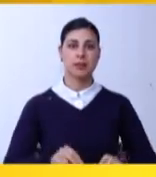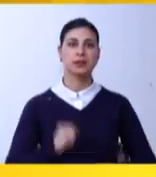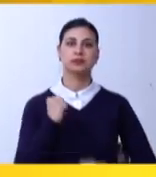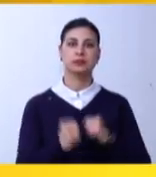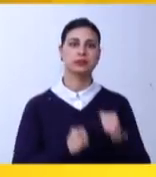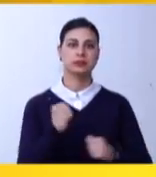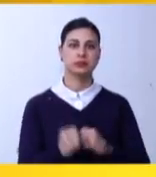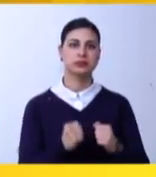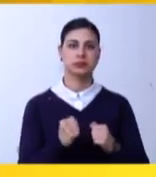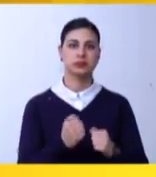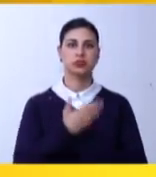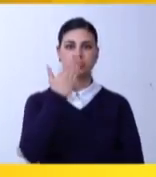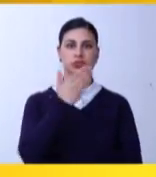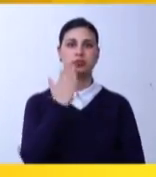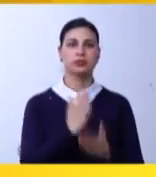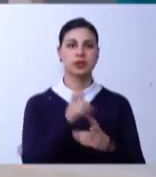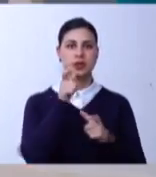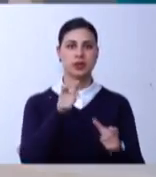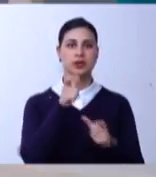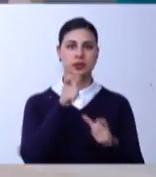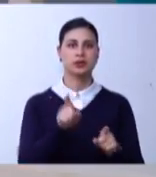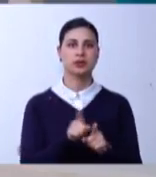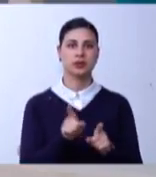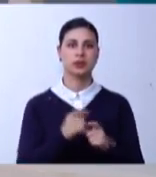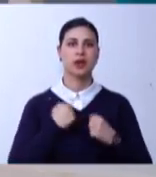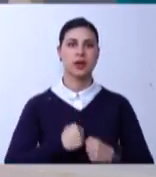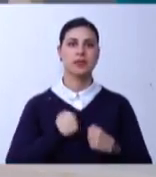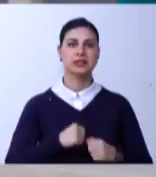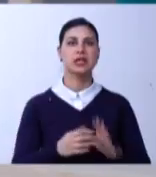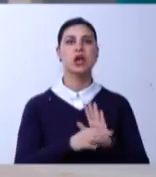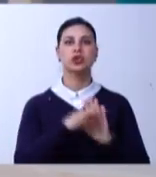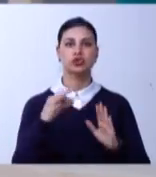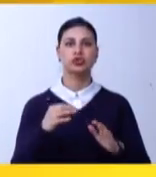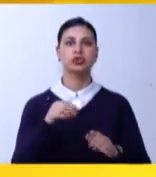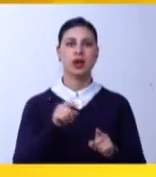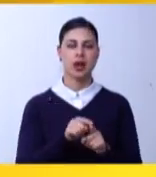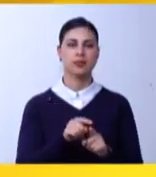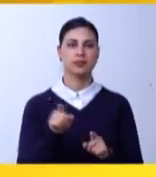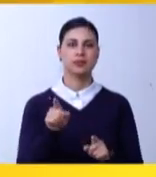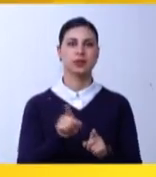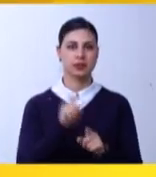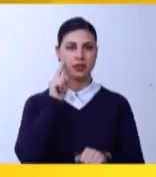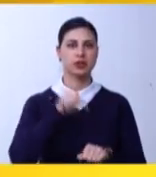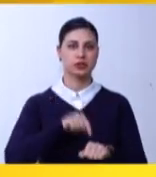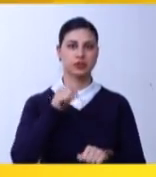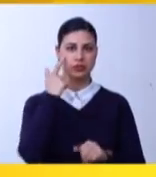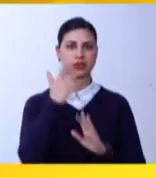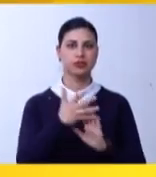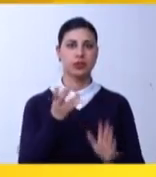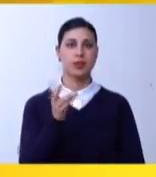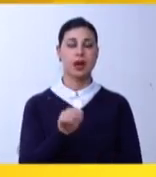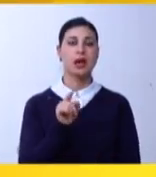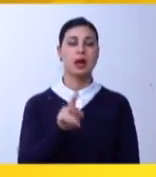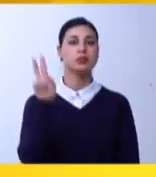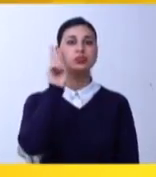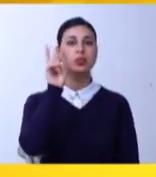მორგით, ბებიკო, სუნი მაქვს, სუნი მაქვს, ჩვევა აბაზანაში წავიდე, დავიბანოთ, ესე ყველაფერ ხდება. მაინდა მაინც,